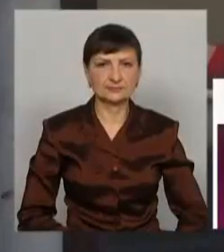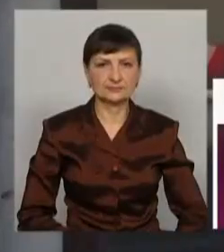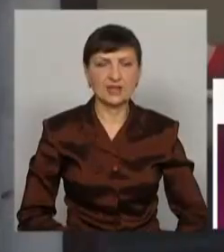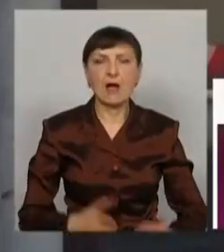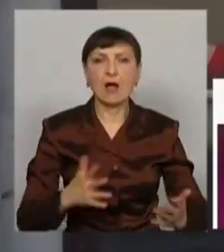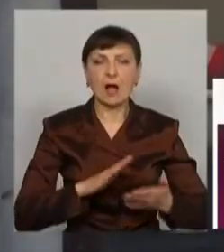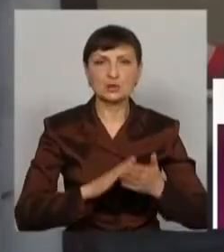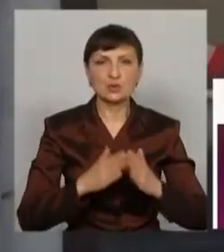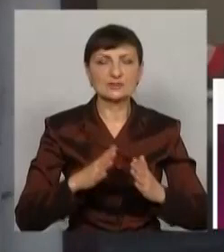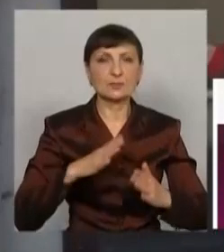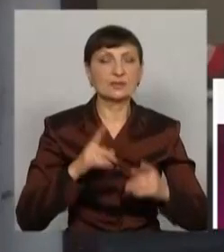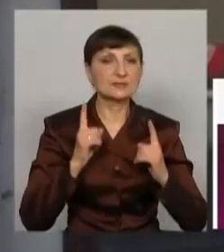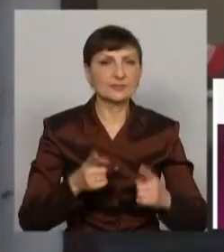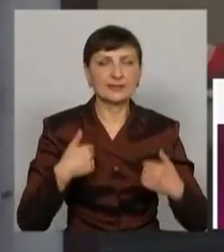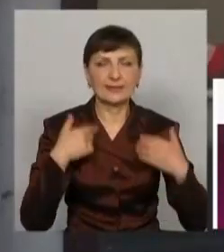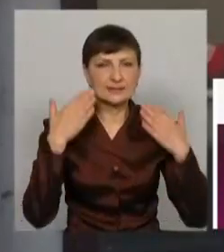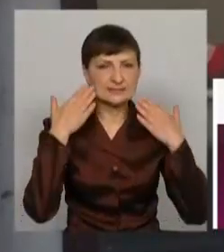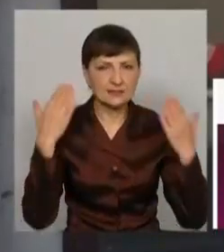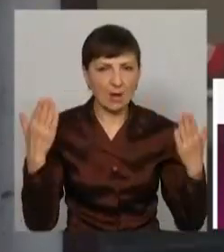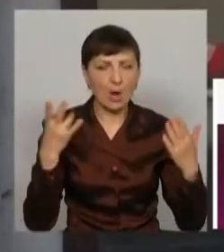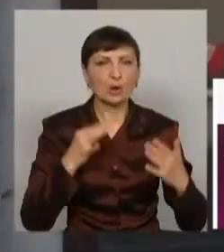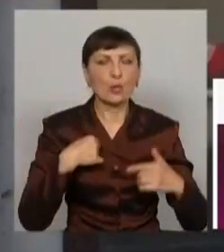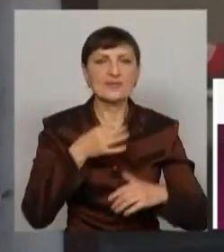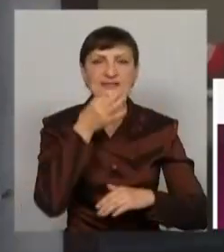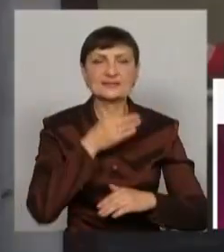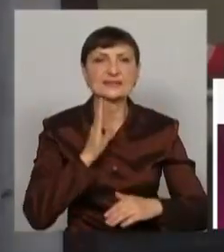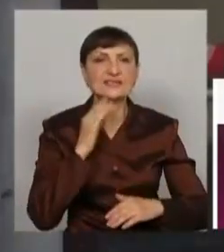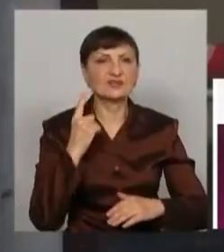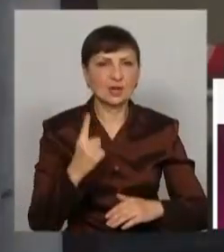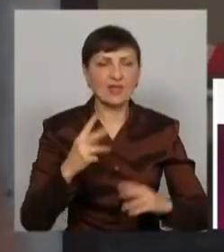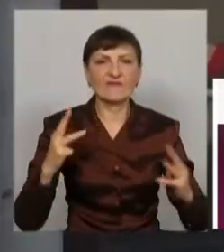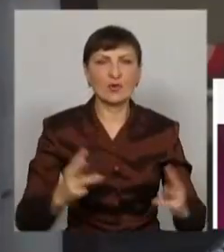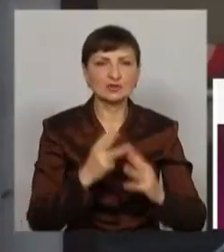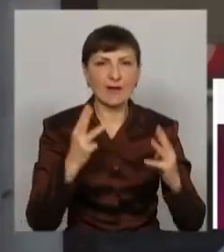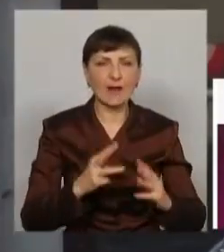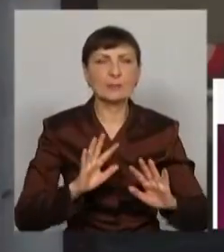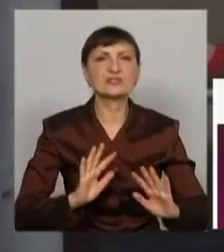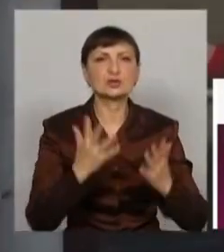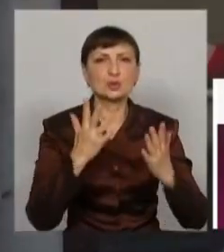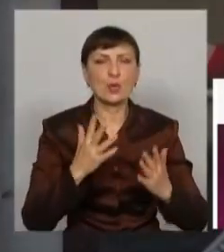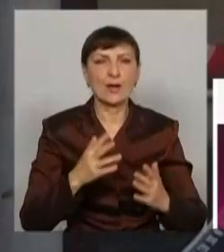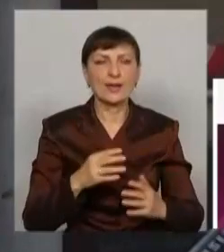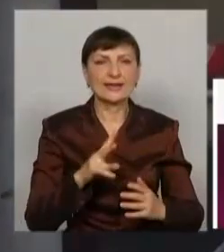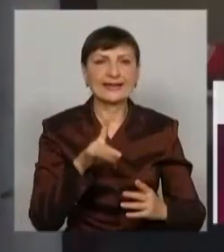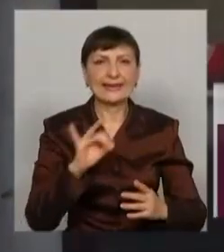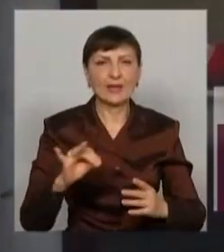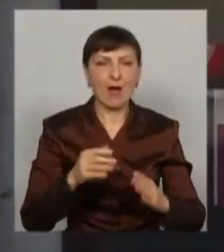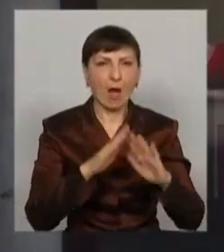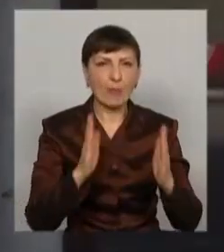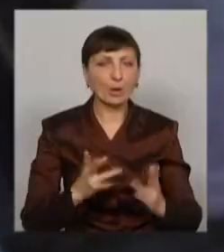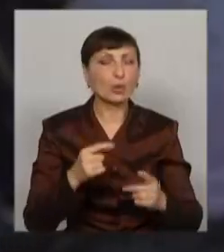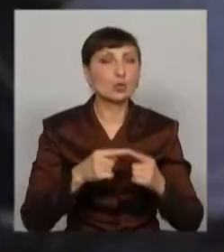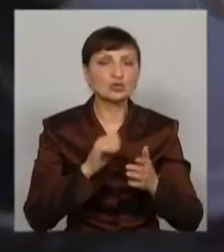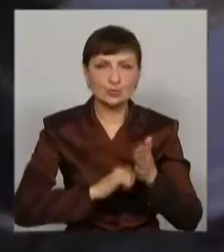Какая ситуация была на самом деле, я не знаю. Но, как мне сказала одна девушка, возгорание произошло из-за фреаппарата. Конечно, точную